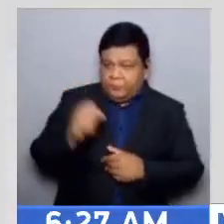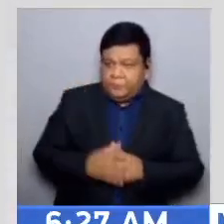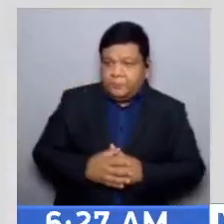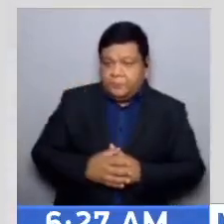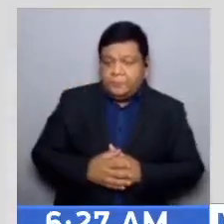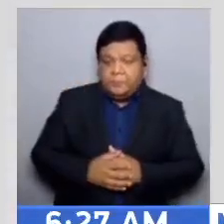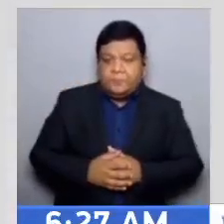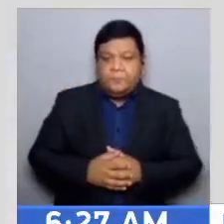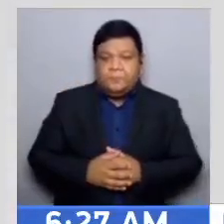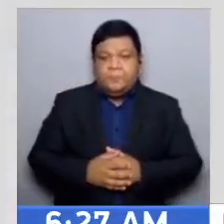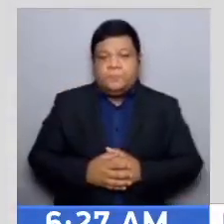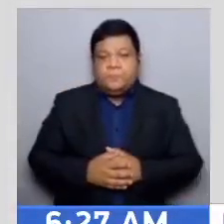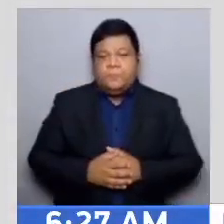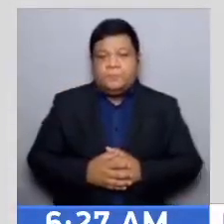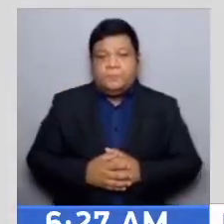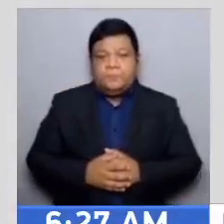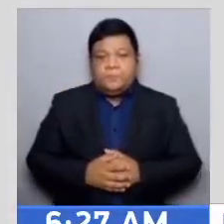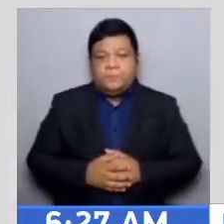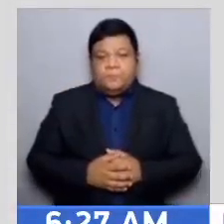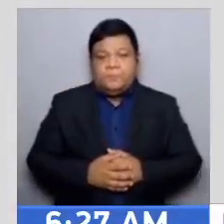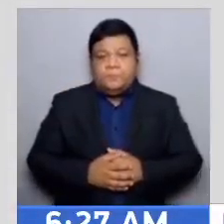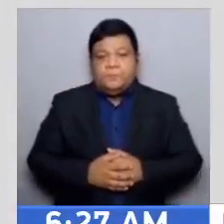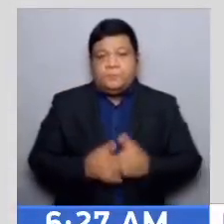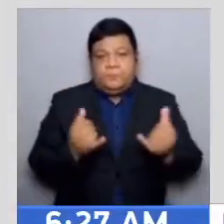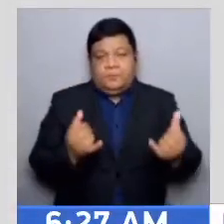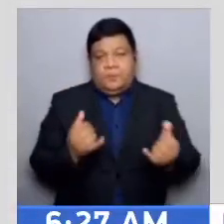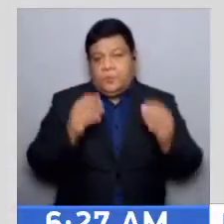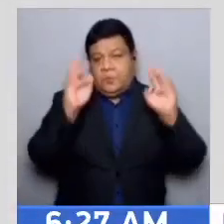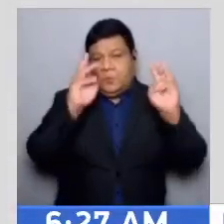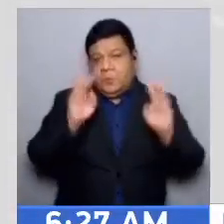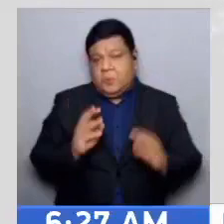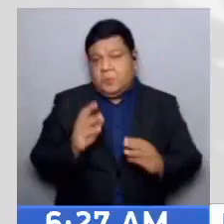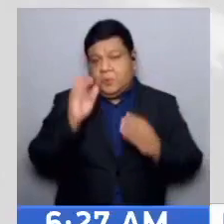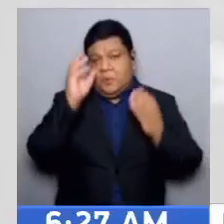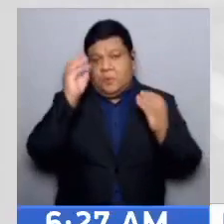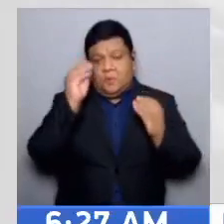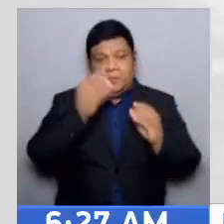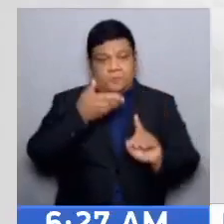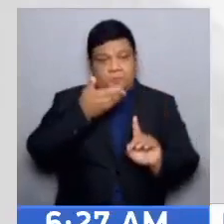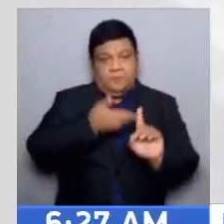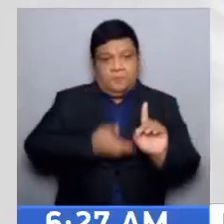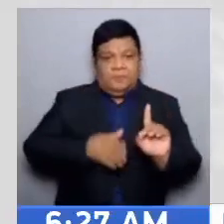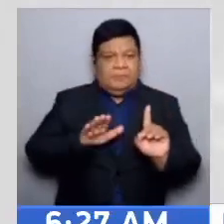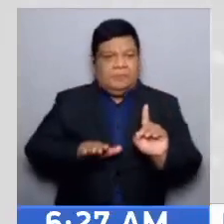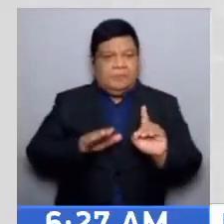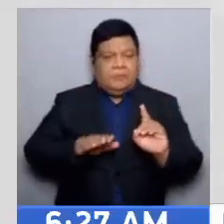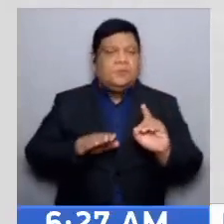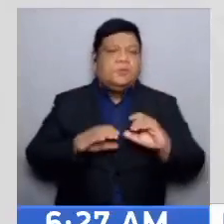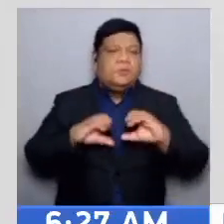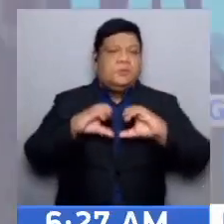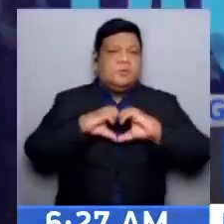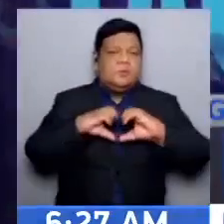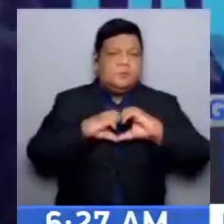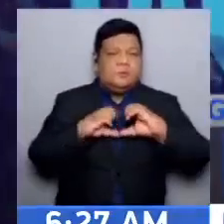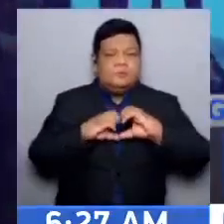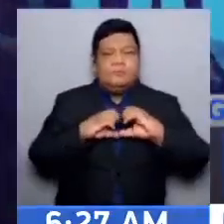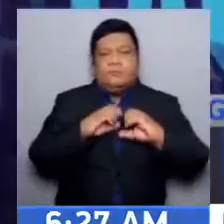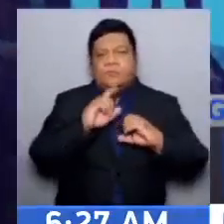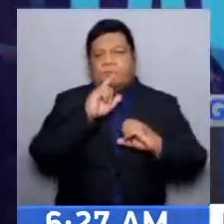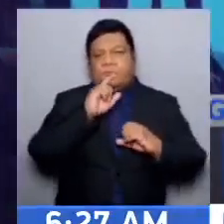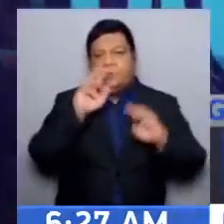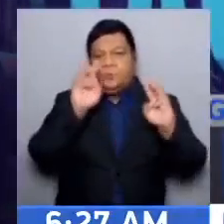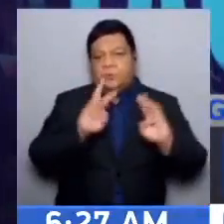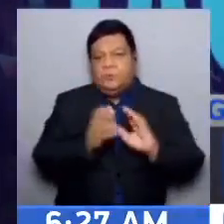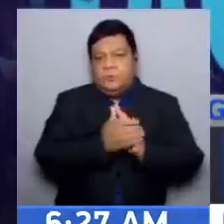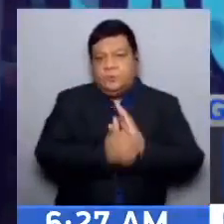Ang ulat panahon ni GMA resident meteorologist Nathaniel Mangtani Cruz. O